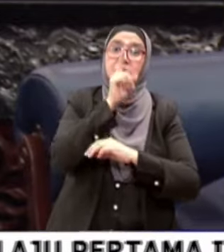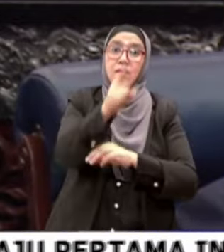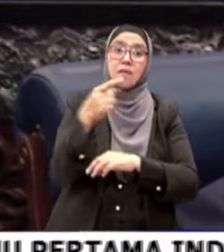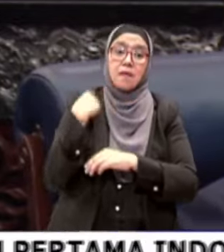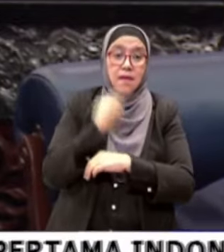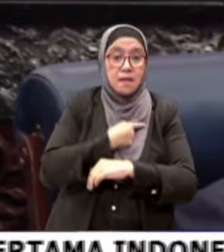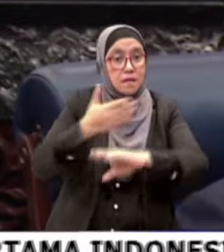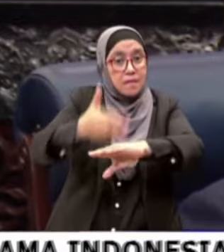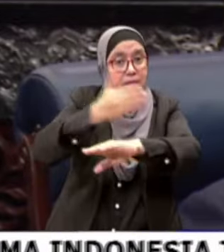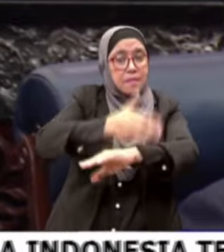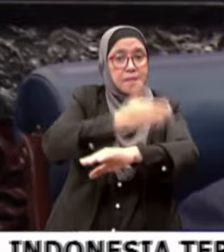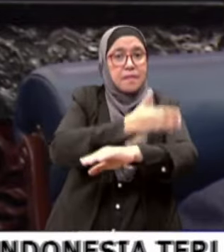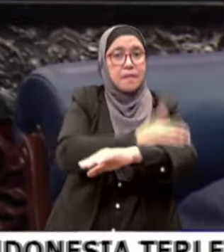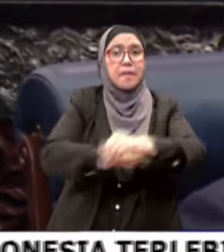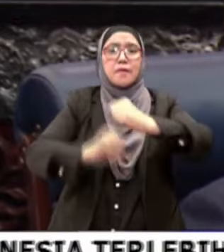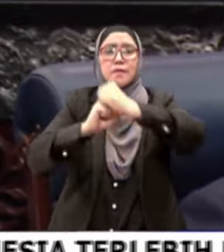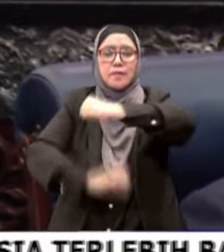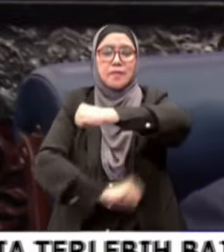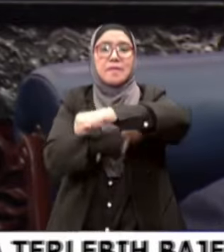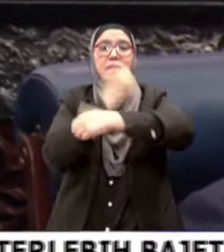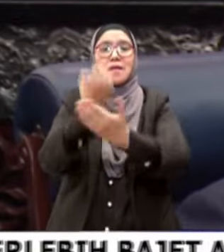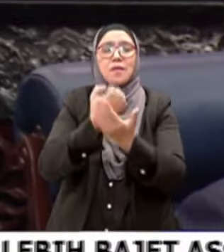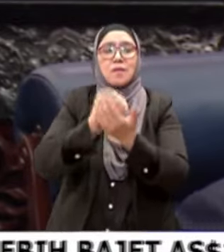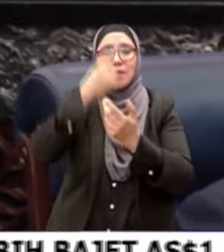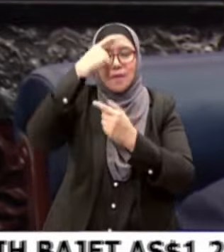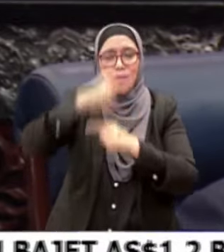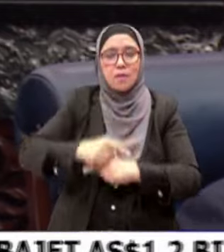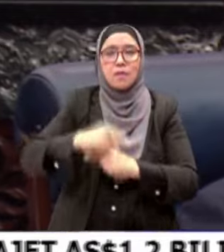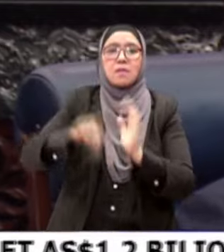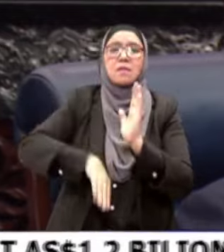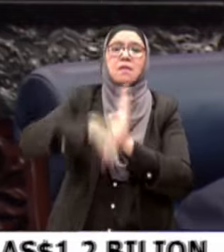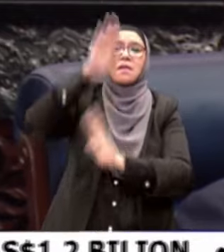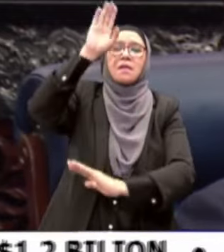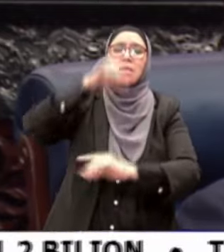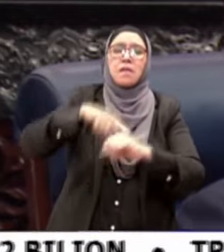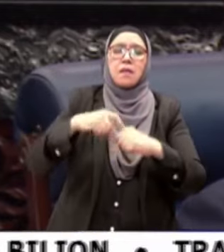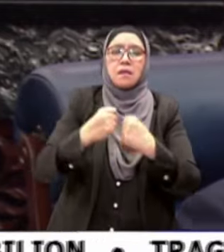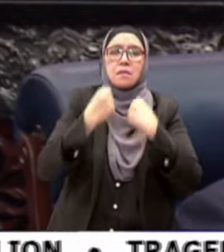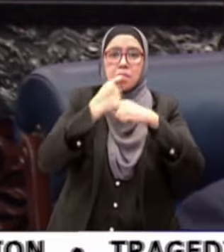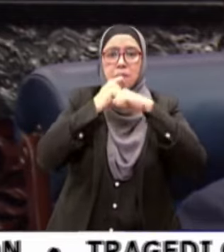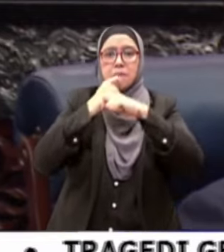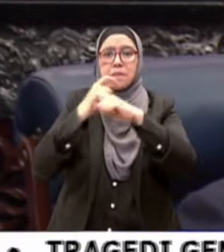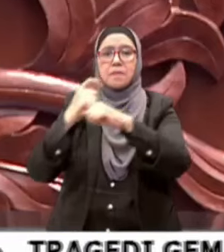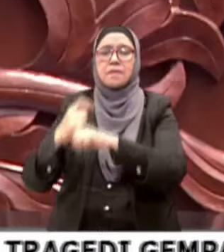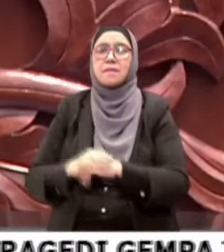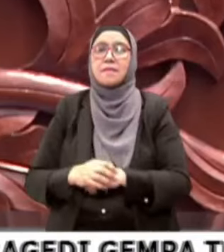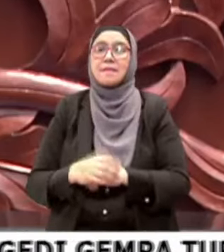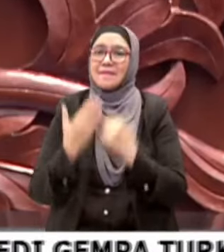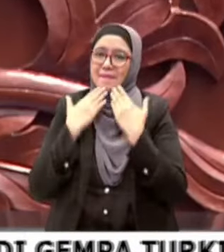memperbaiki struktur ekonomi kita supaya lebih bernilai tahan terima kasih